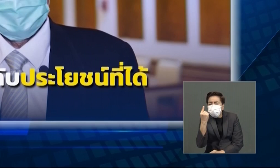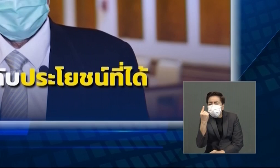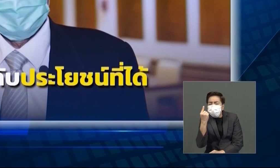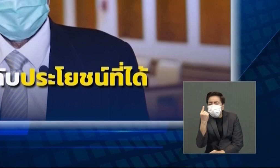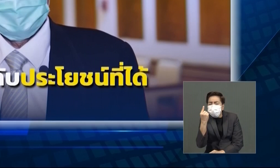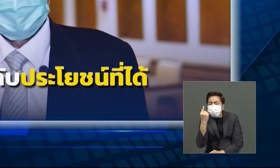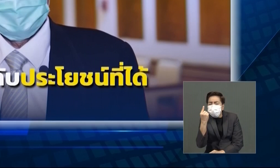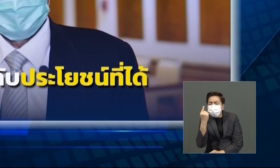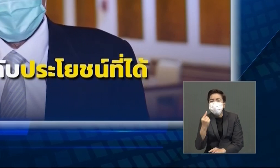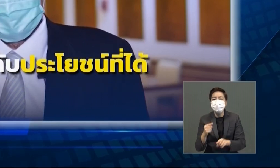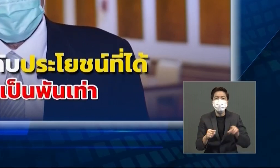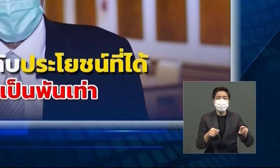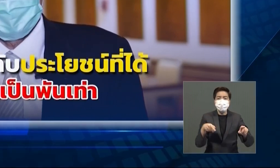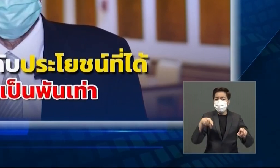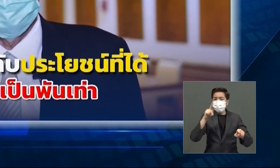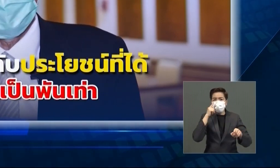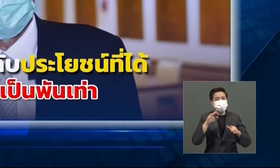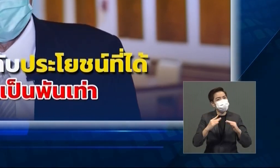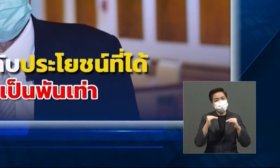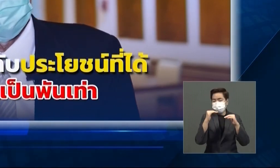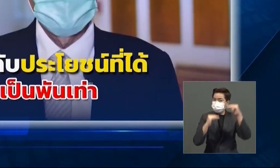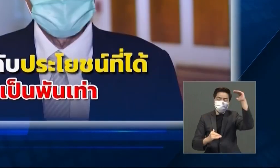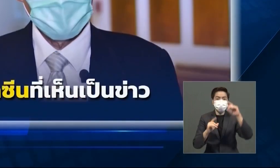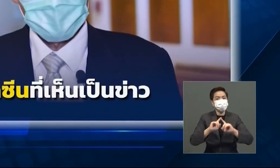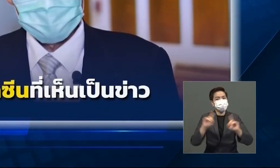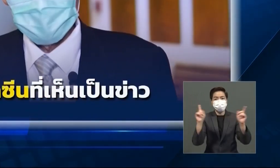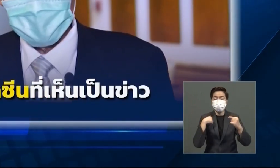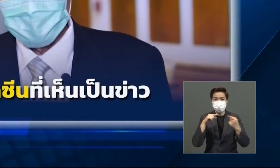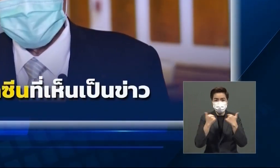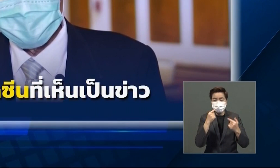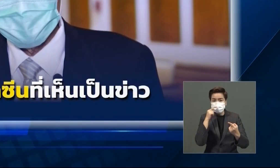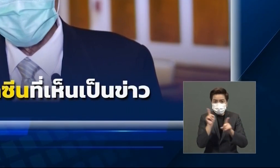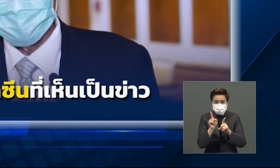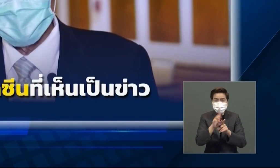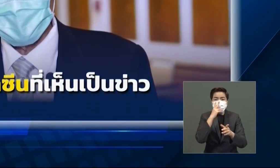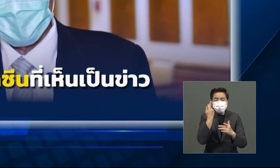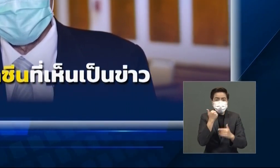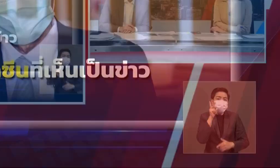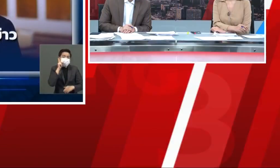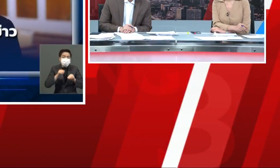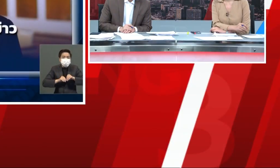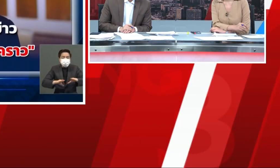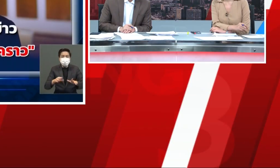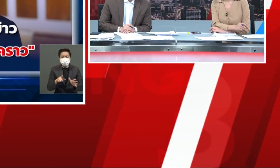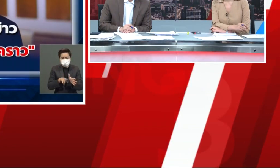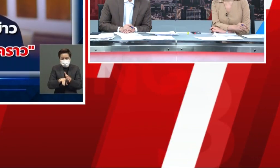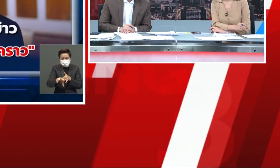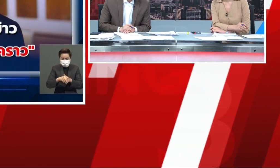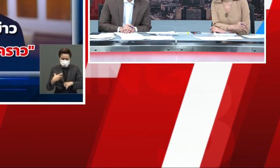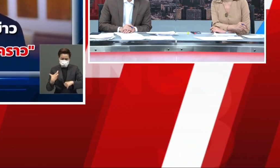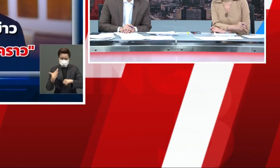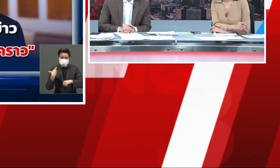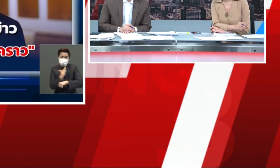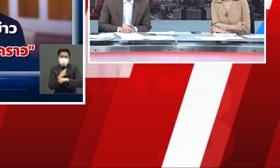ถ้าพูดถึงตัวเลขแล้วนะคะขอตบท้ายสั้นๆนิดนึงเมื่อวานนี้คุณไก่เล่าให้ฟังว่าที่ทำเนียบมีแม่บ้านมีคนส่วนติดเชื้อไป